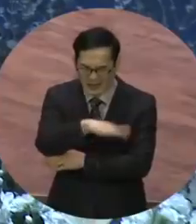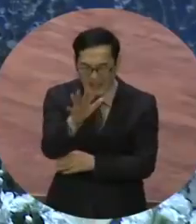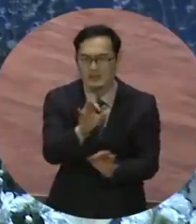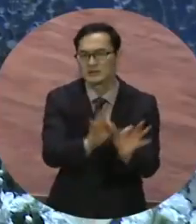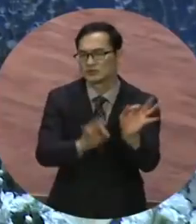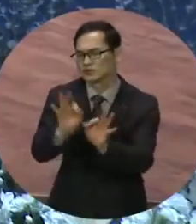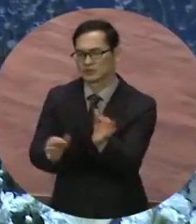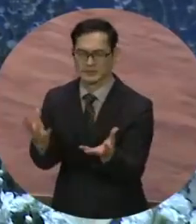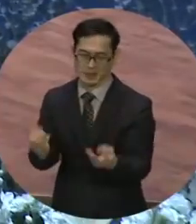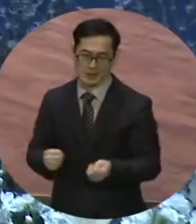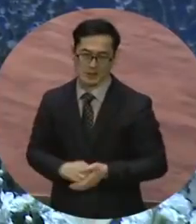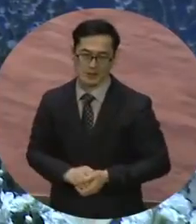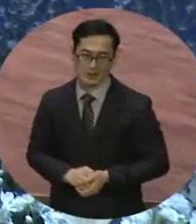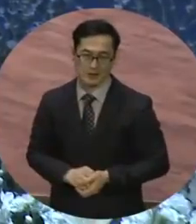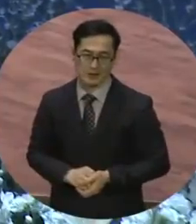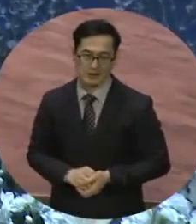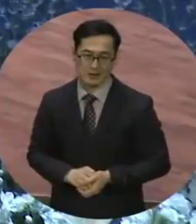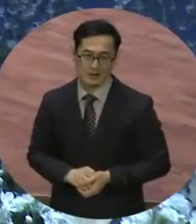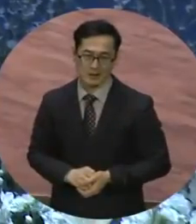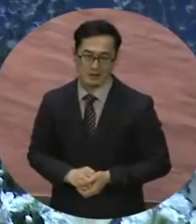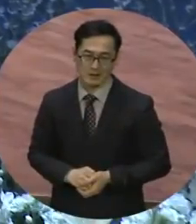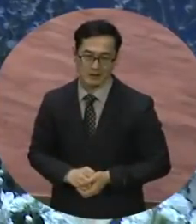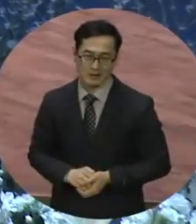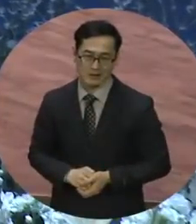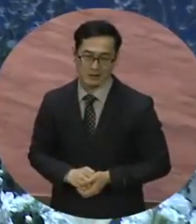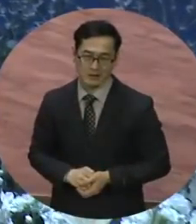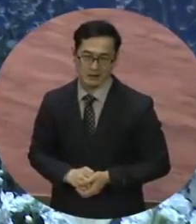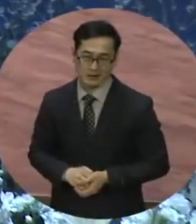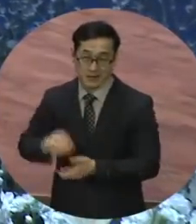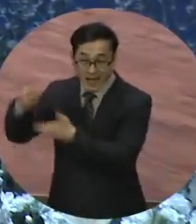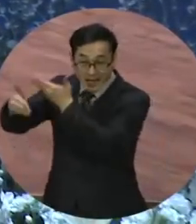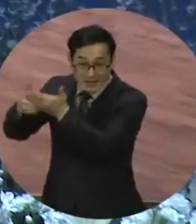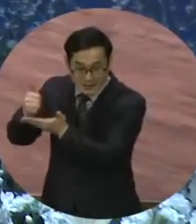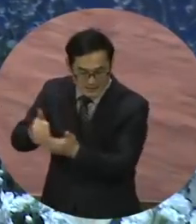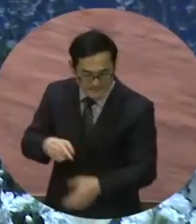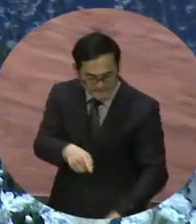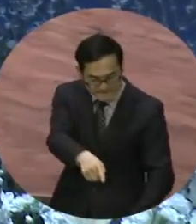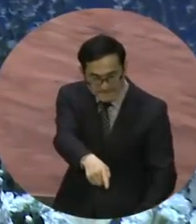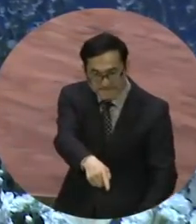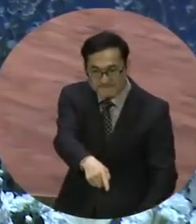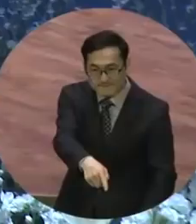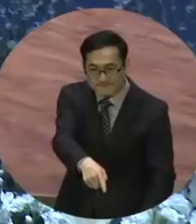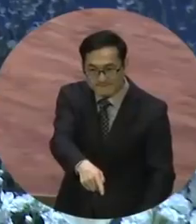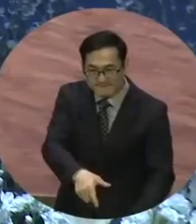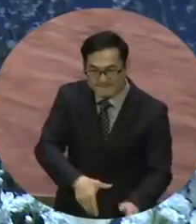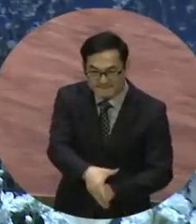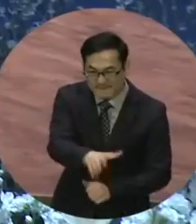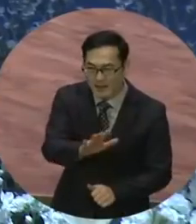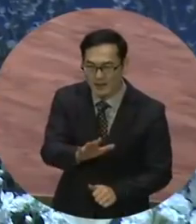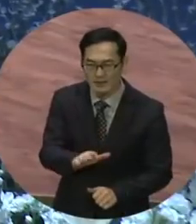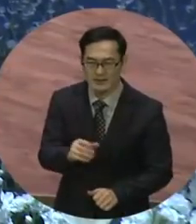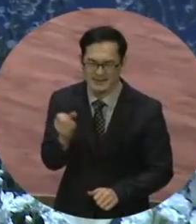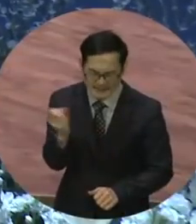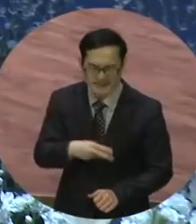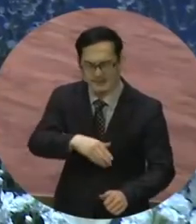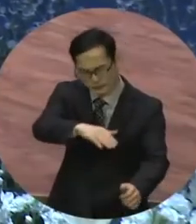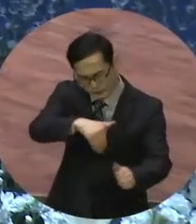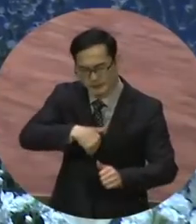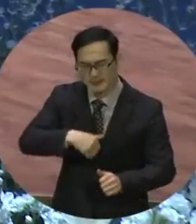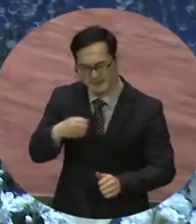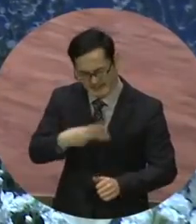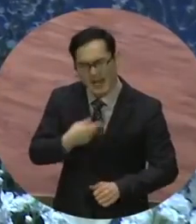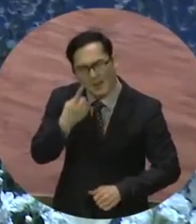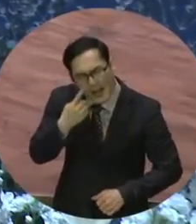중요한 이 사명을 가지고 있었는데 실수할 때 다시 하나님이 부르셔서 기회를 주시는, 그래서